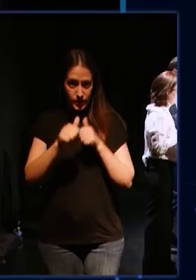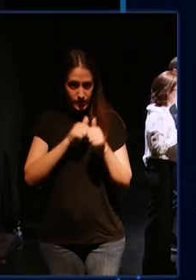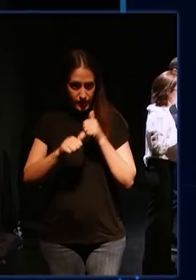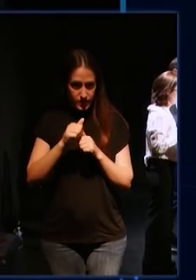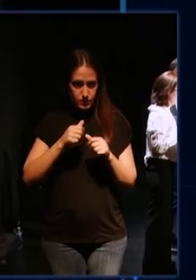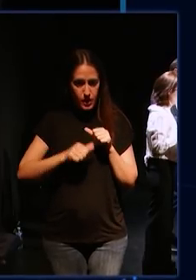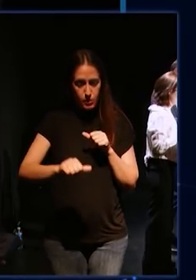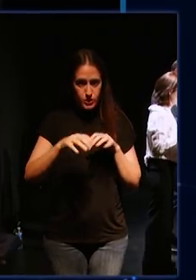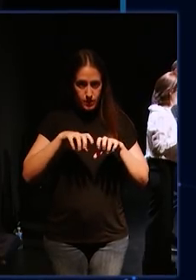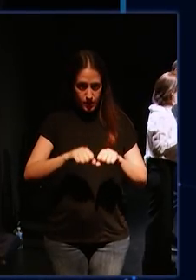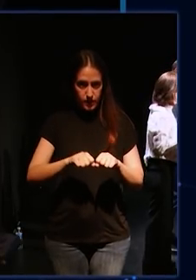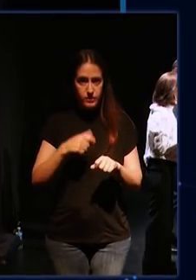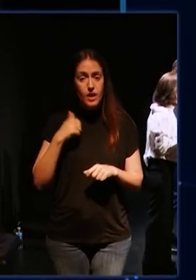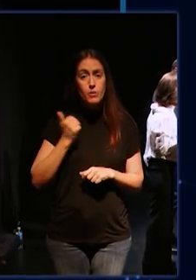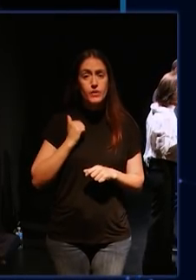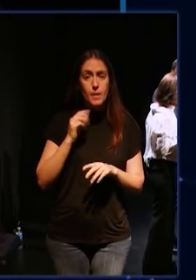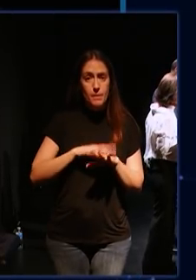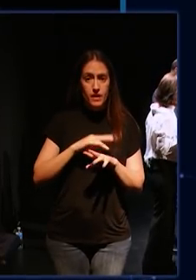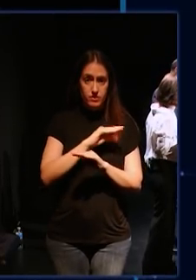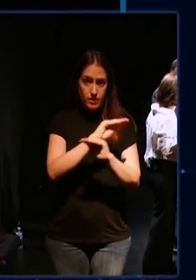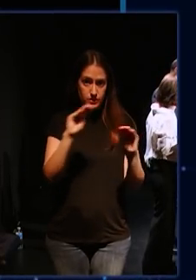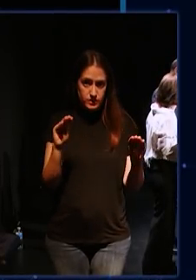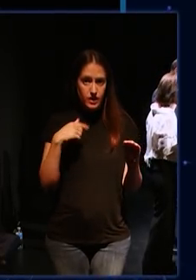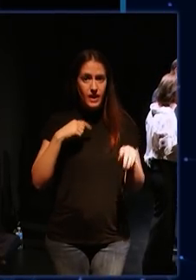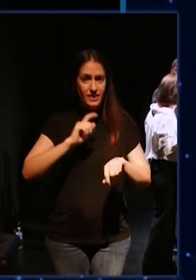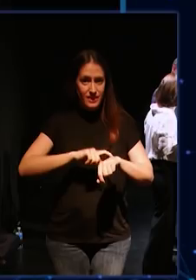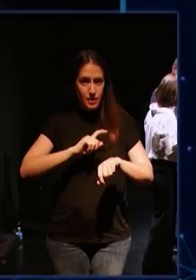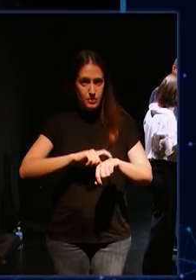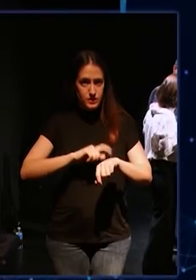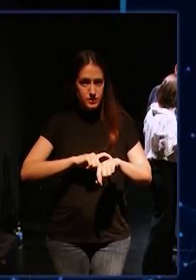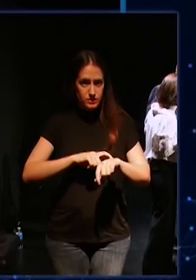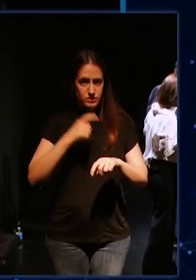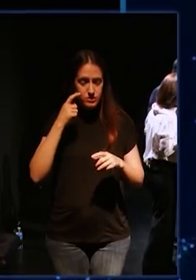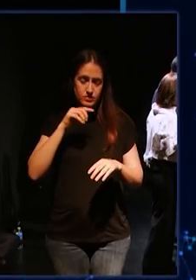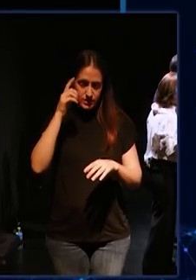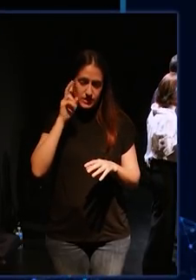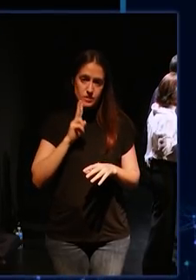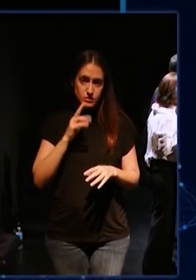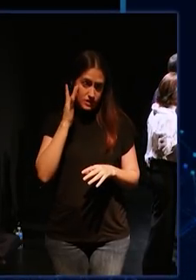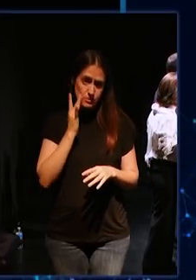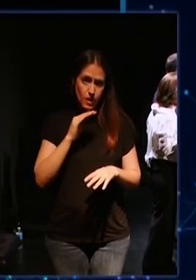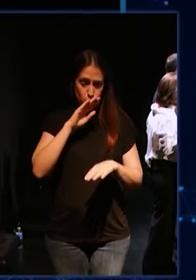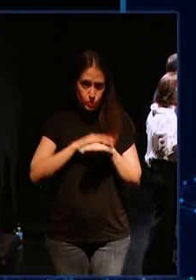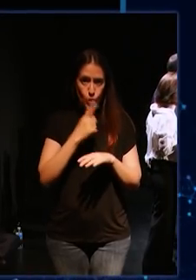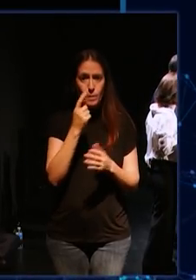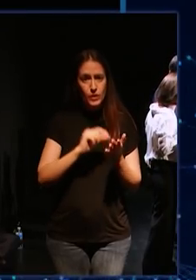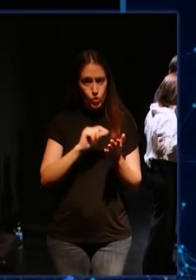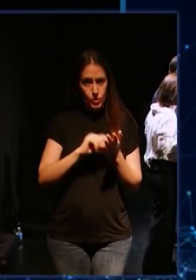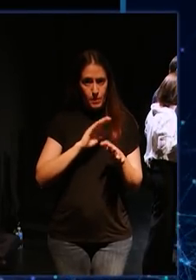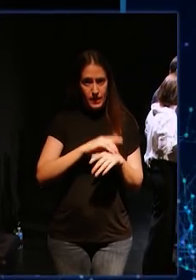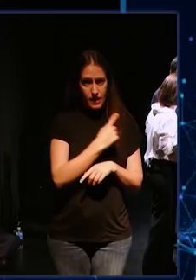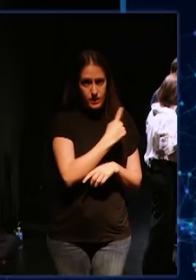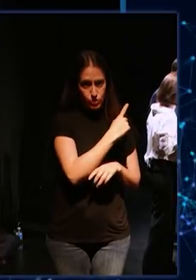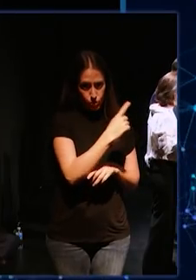mandat. Aprofitem per recordar-los que el temps serà de, intentem complir-ho, si us plau, un minut per cadascun